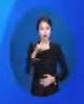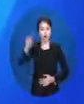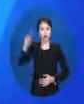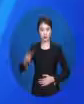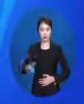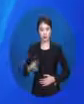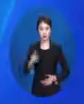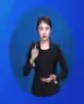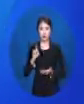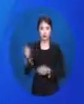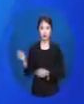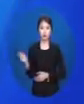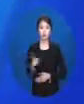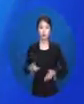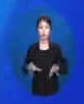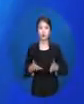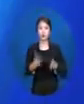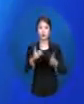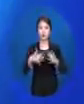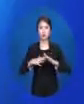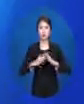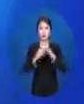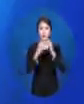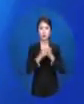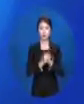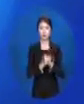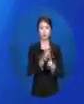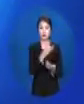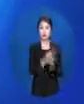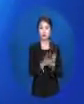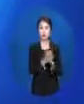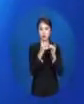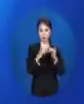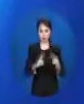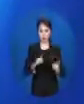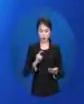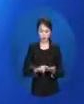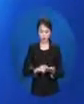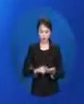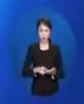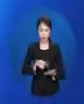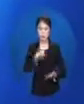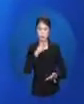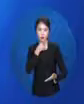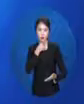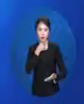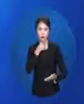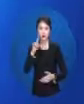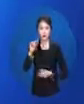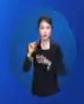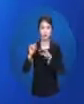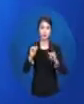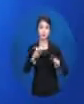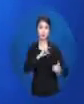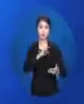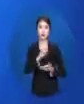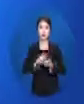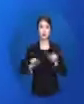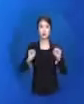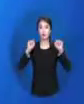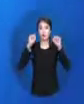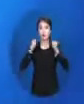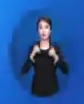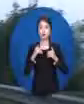고속도로 건설이 지연되고 있는데요. 이에 따른 천안 시민들의 조기 건설 의지를 담은 1만인 서명운동이